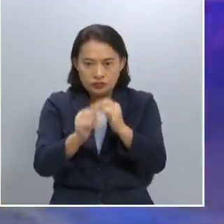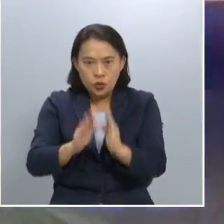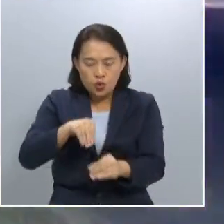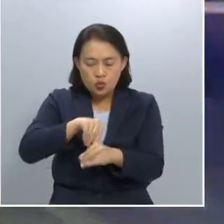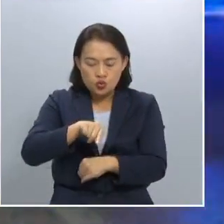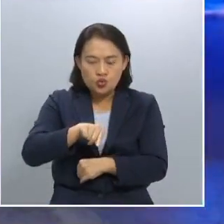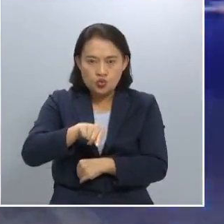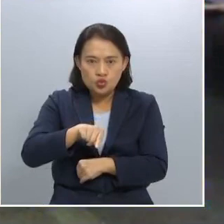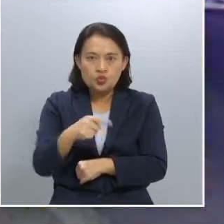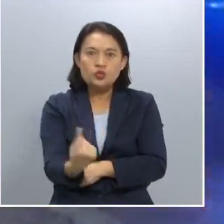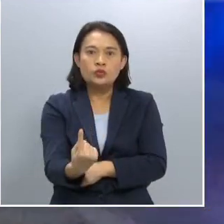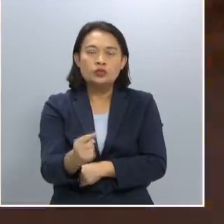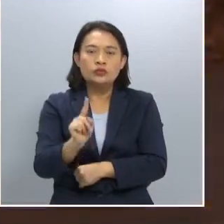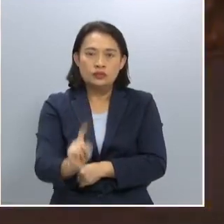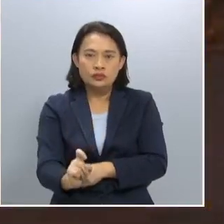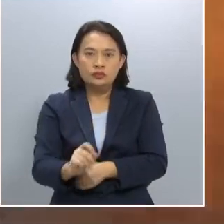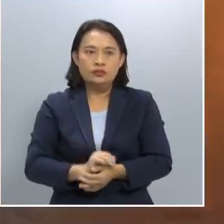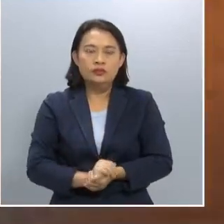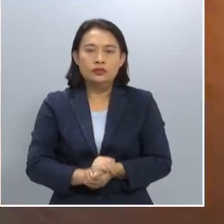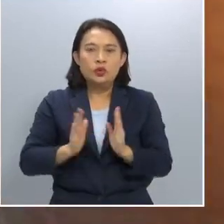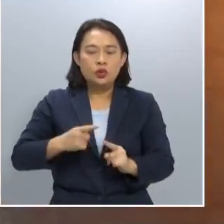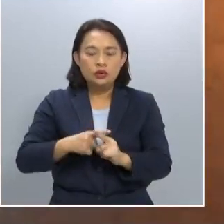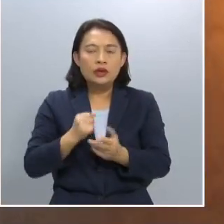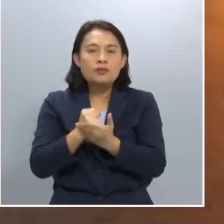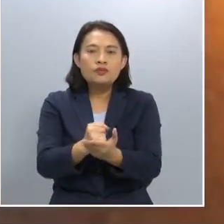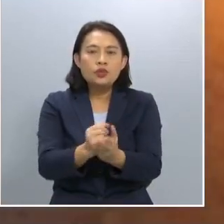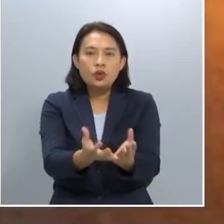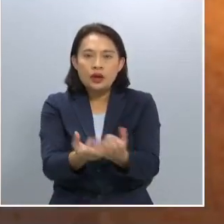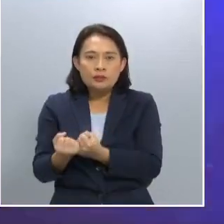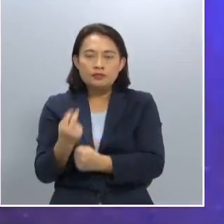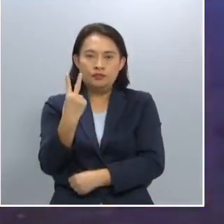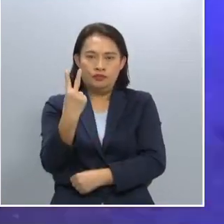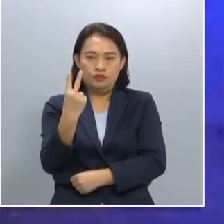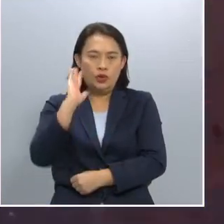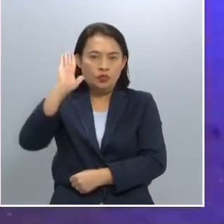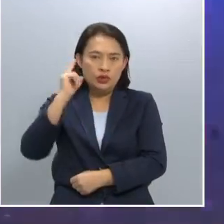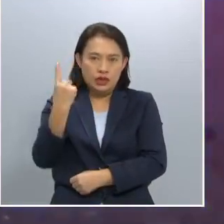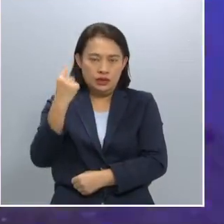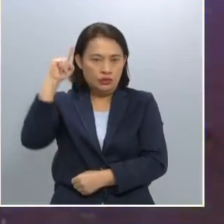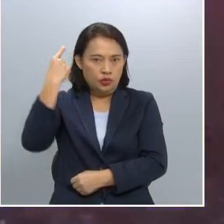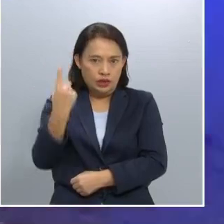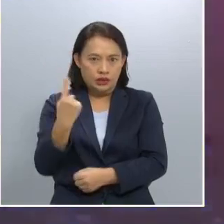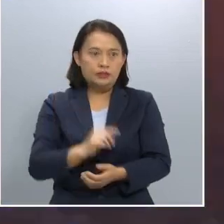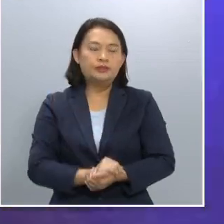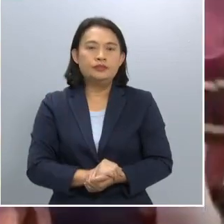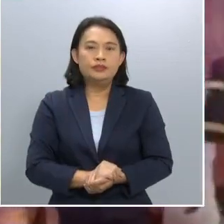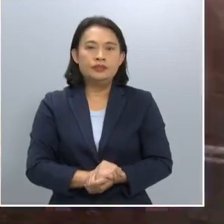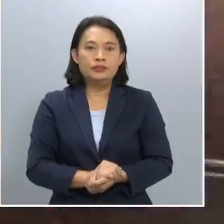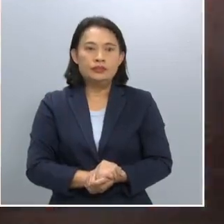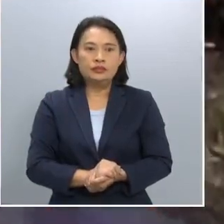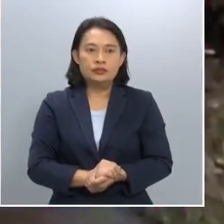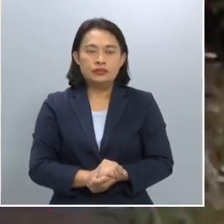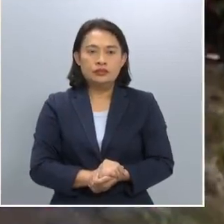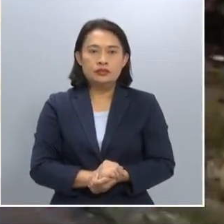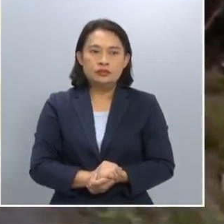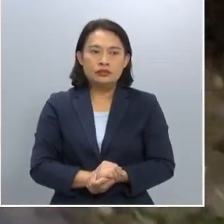ถ1คนและเสียชีวิตส่วนคนเจ็บช่วยออกมาได้2คนนะคะเป็นชาย1หญิง1คือเจ้าหน้าที่เนี่ยต้